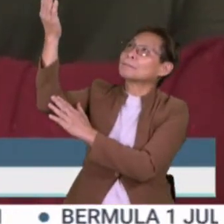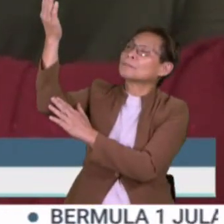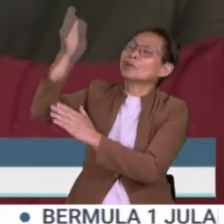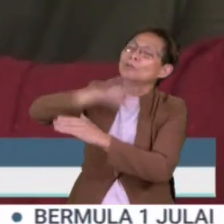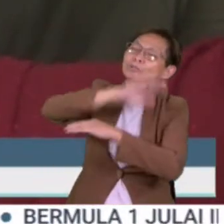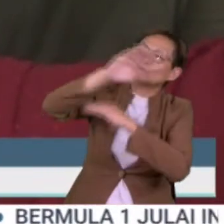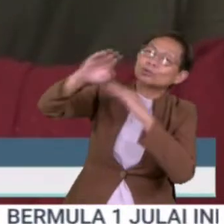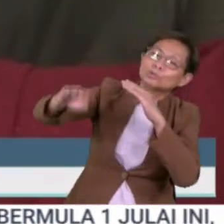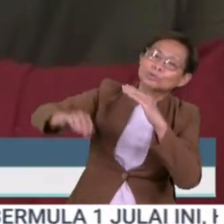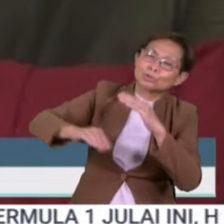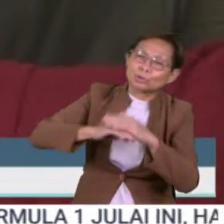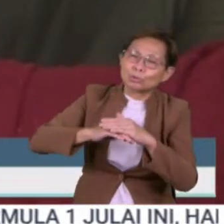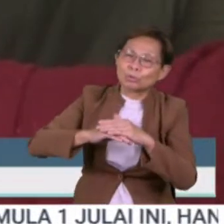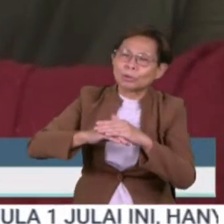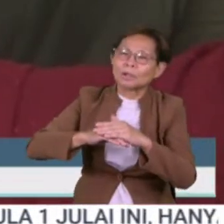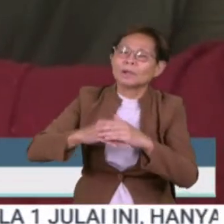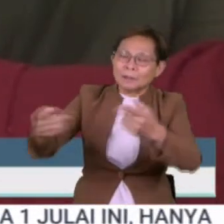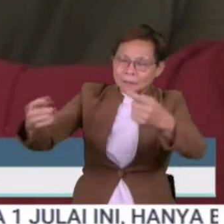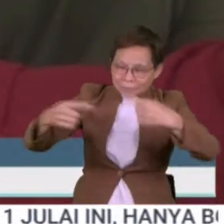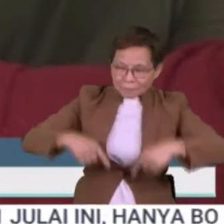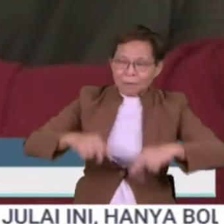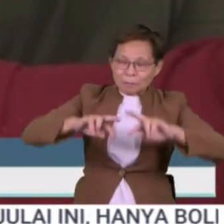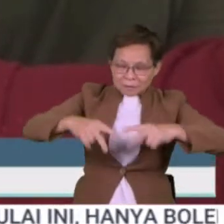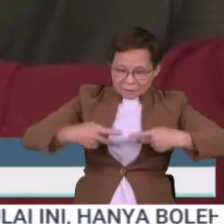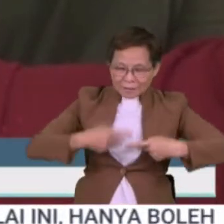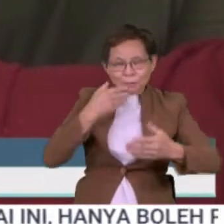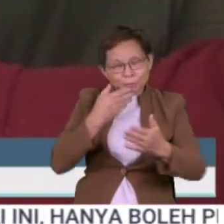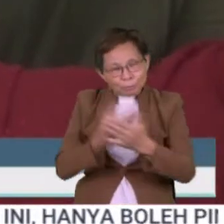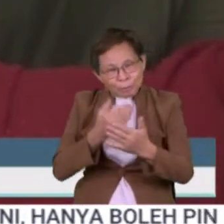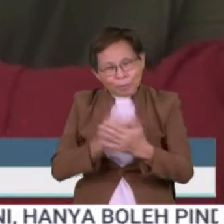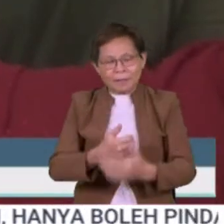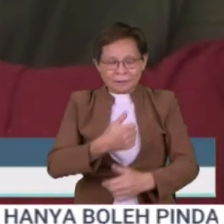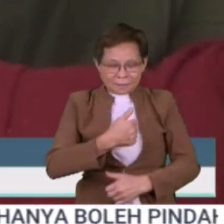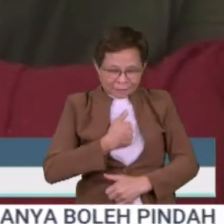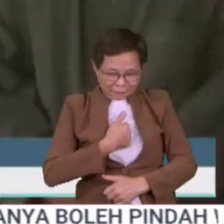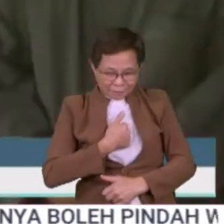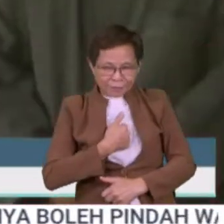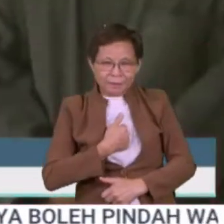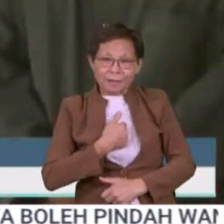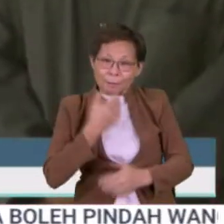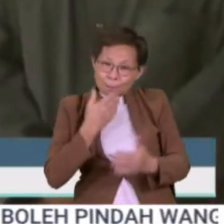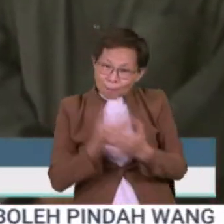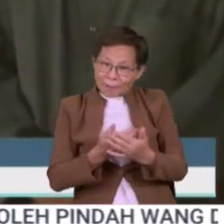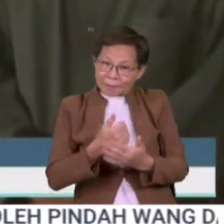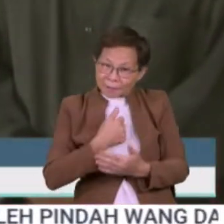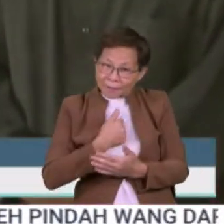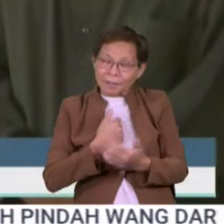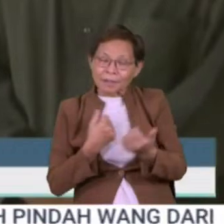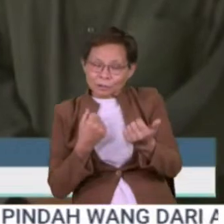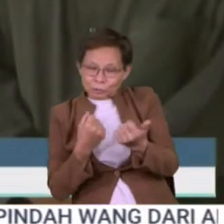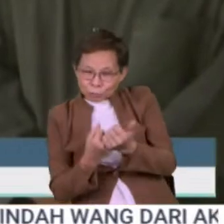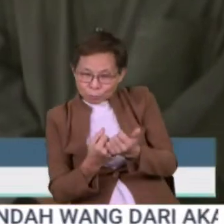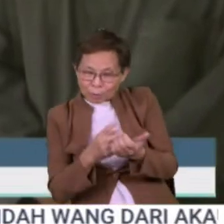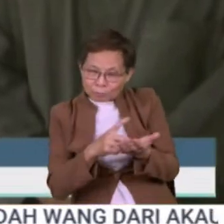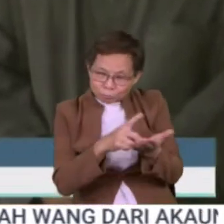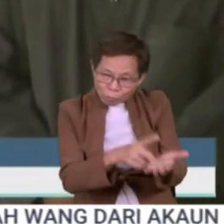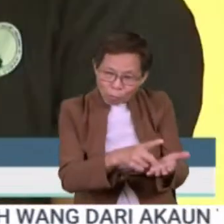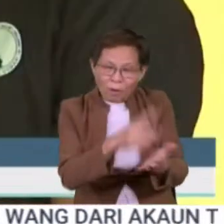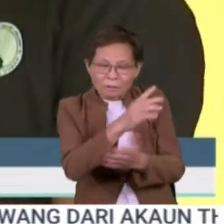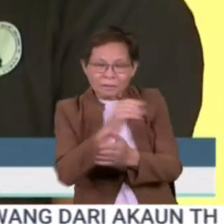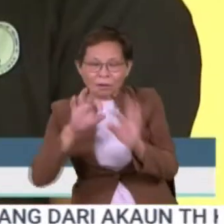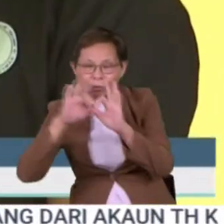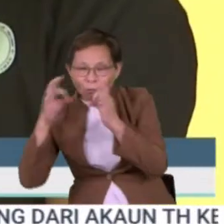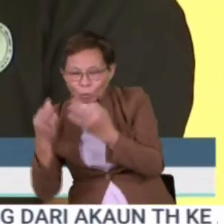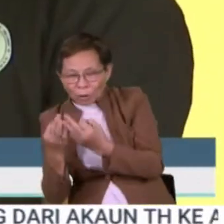merentangkan kepada kebaikan baik kepada diri yang menyumbangkan juga keluarga